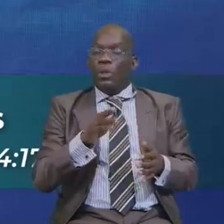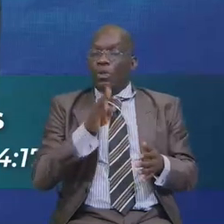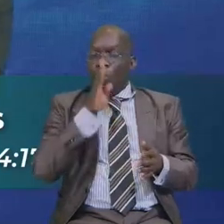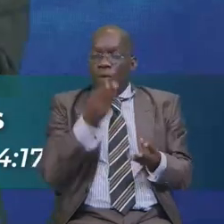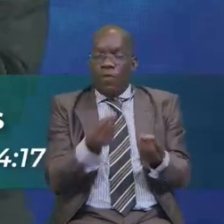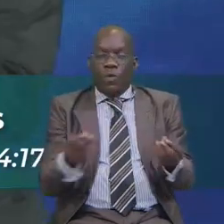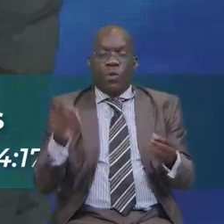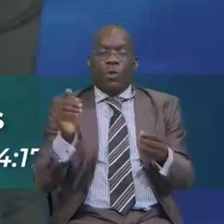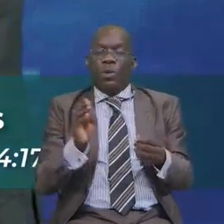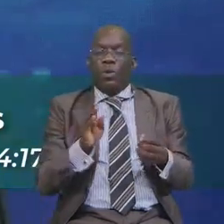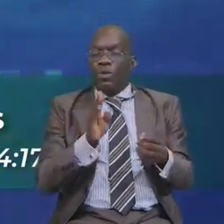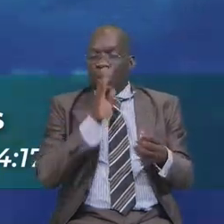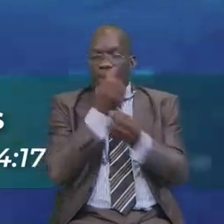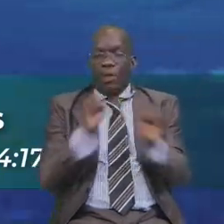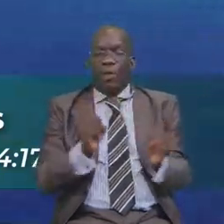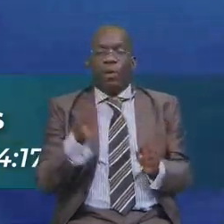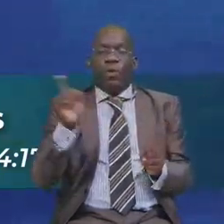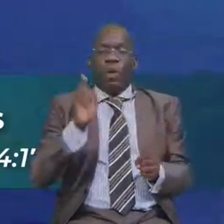le pécheur?